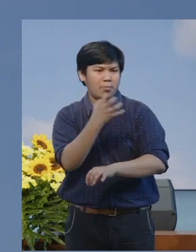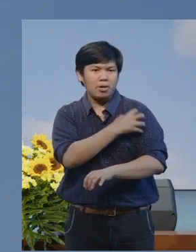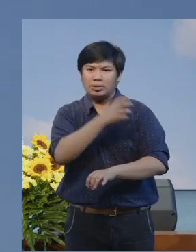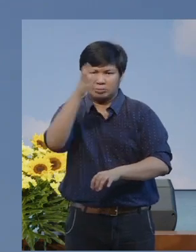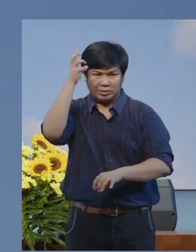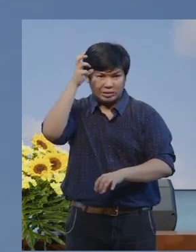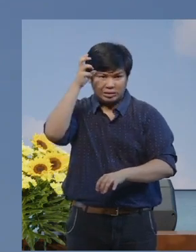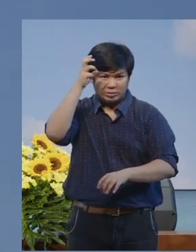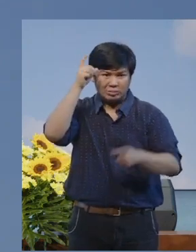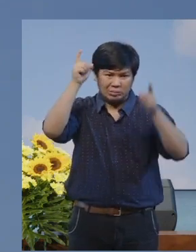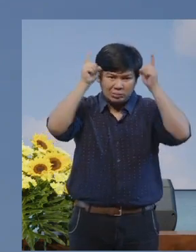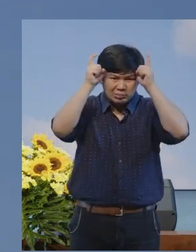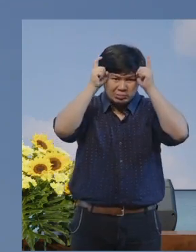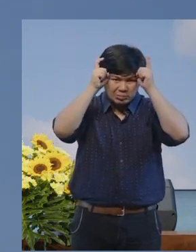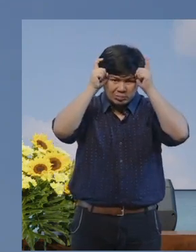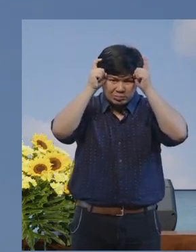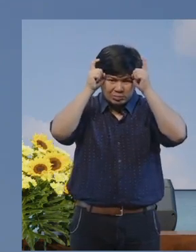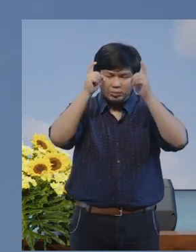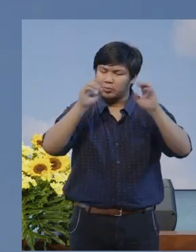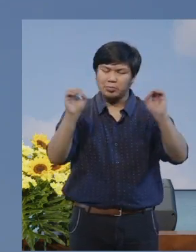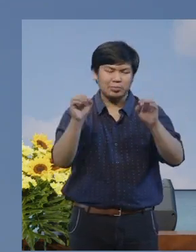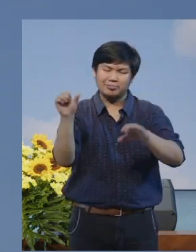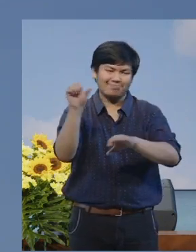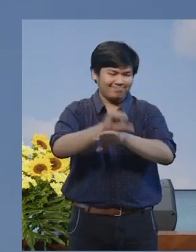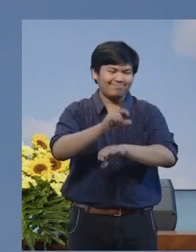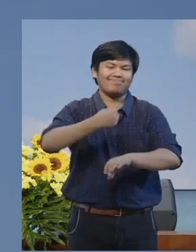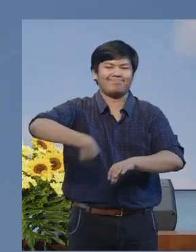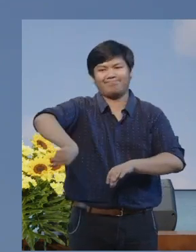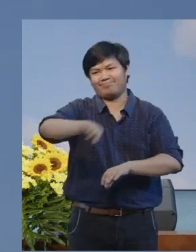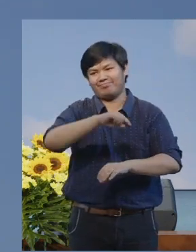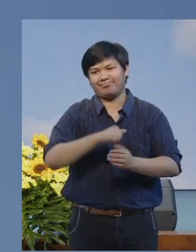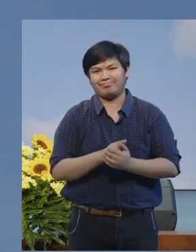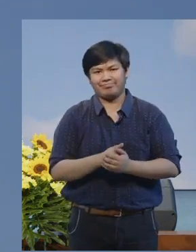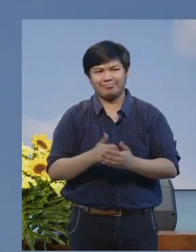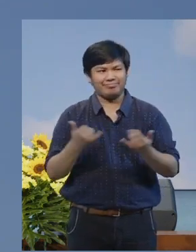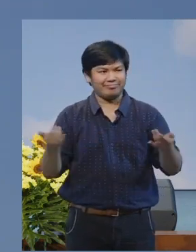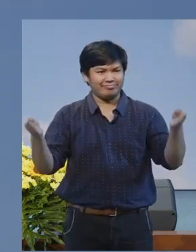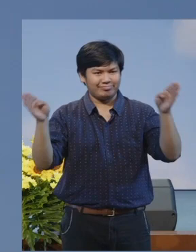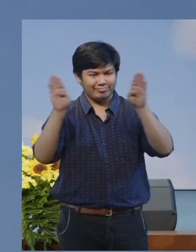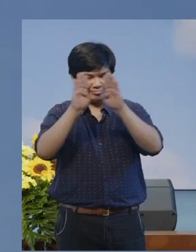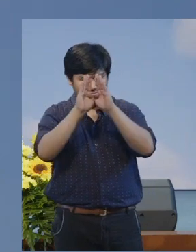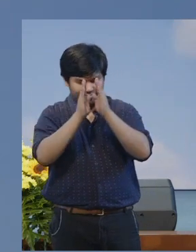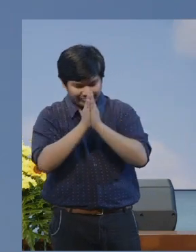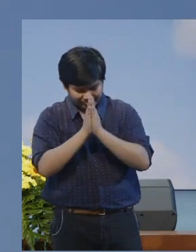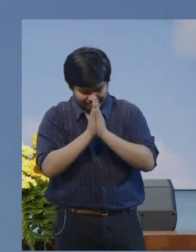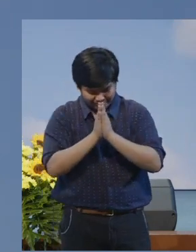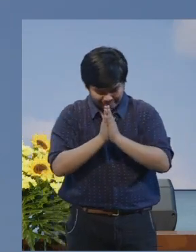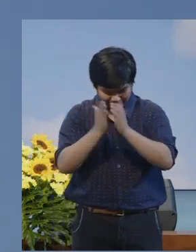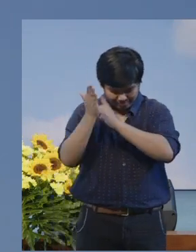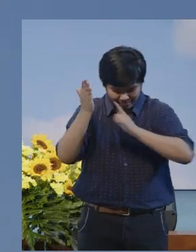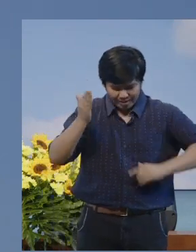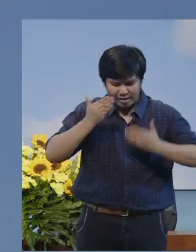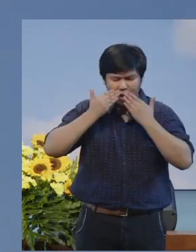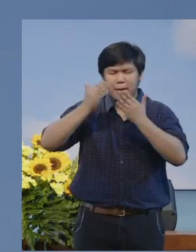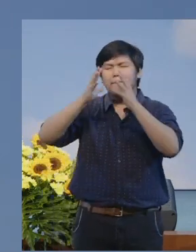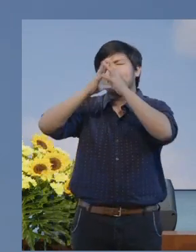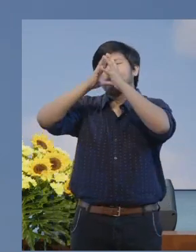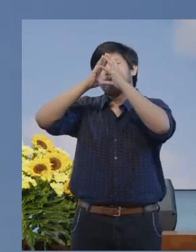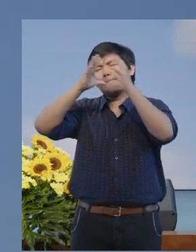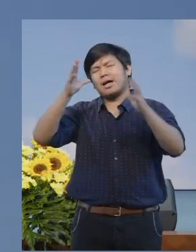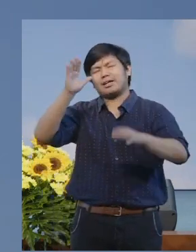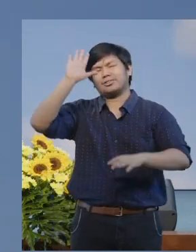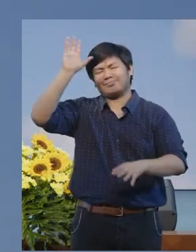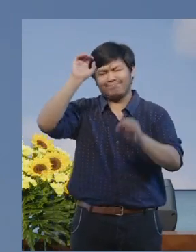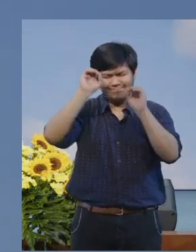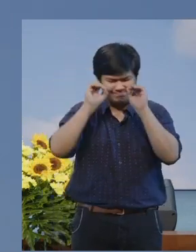demonyo sa inyo. Tayo po ay manalangin. Panginoon, marami pong salamat sa iyong